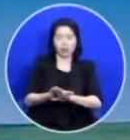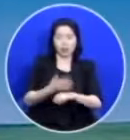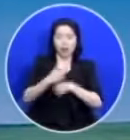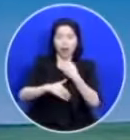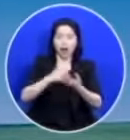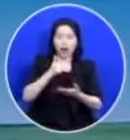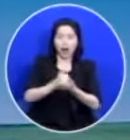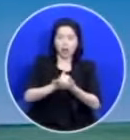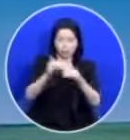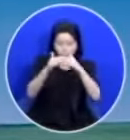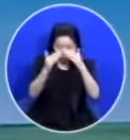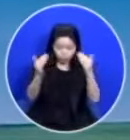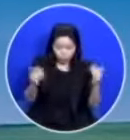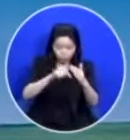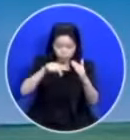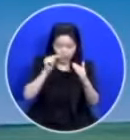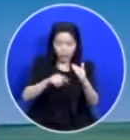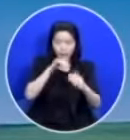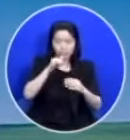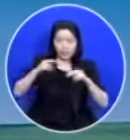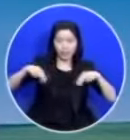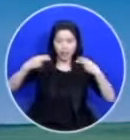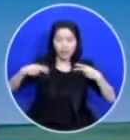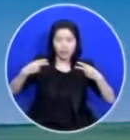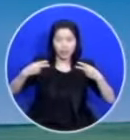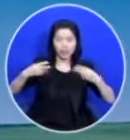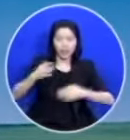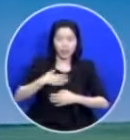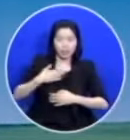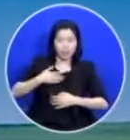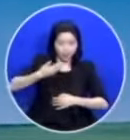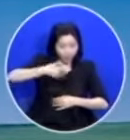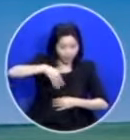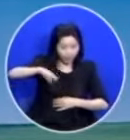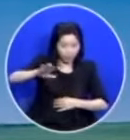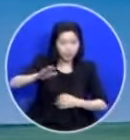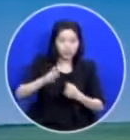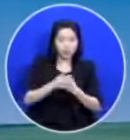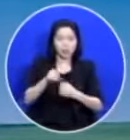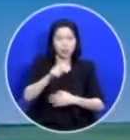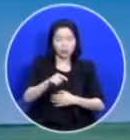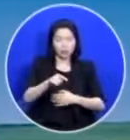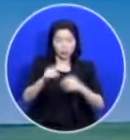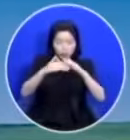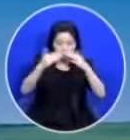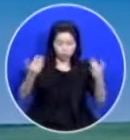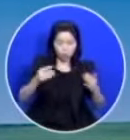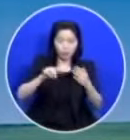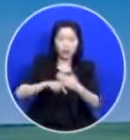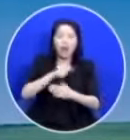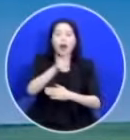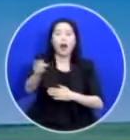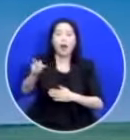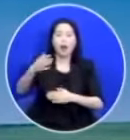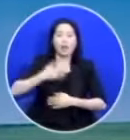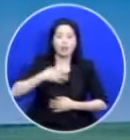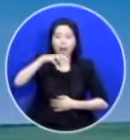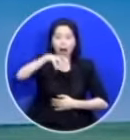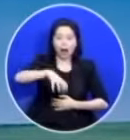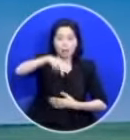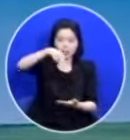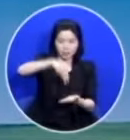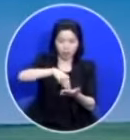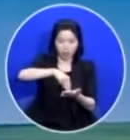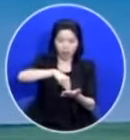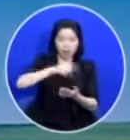동굴 안에 있는 엘리야에게 내가 지나갈 테니 너는 동굴에 나와서 내 앞에 서라